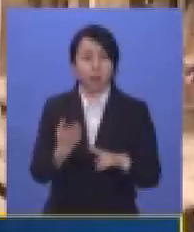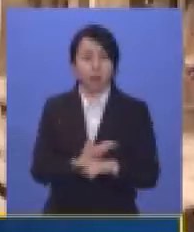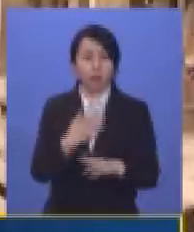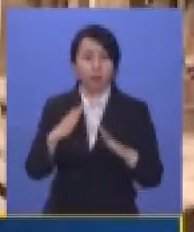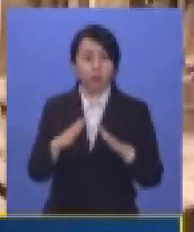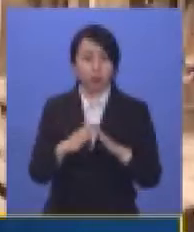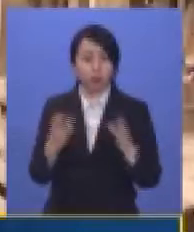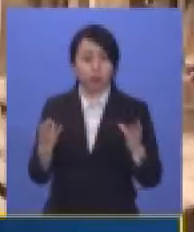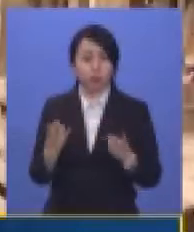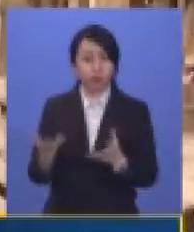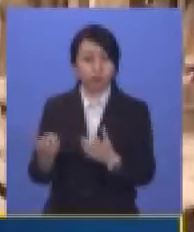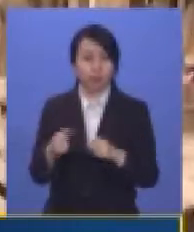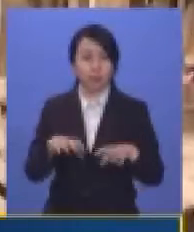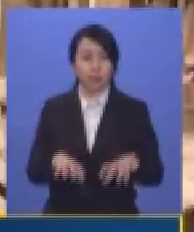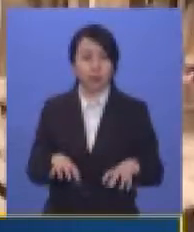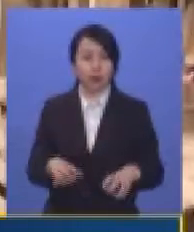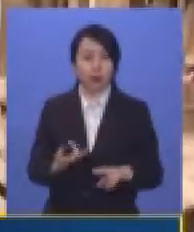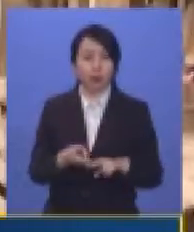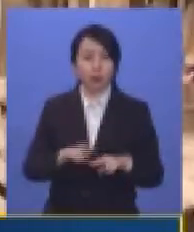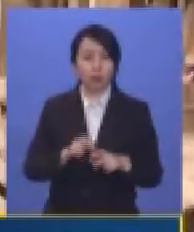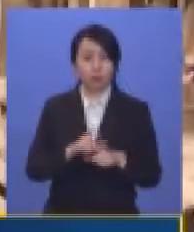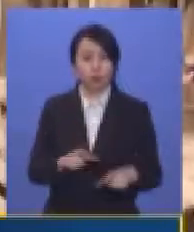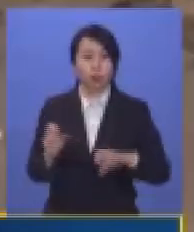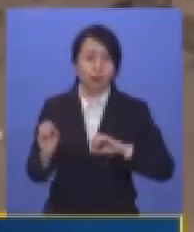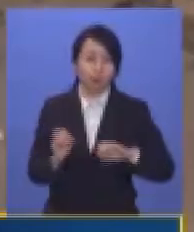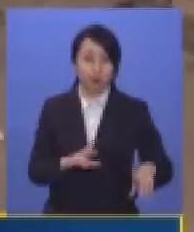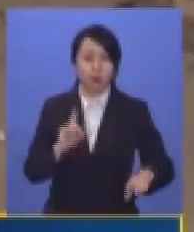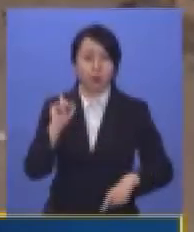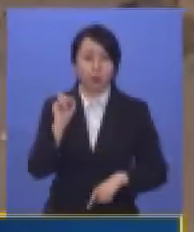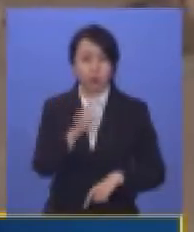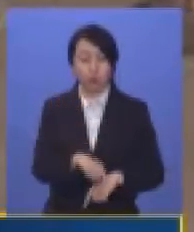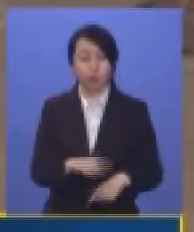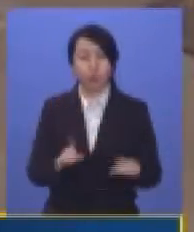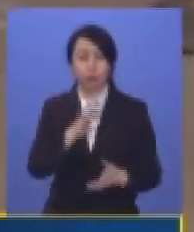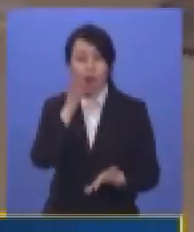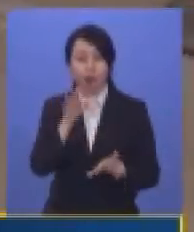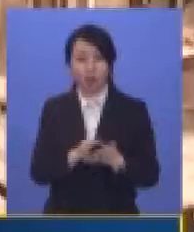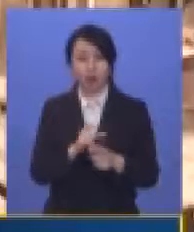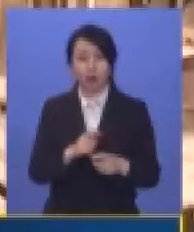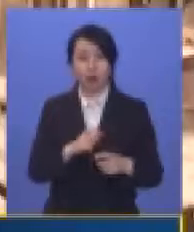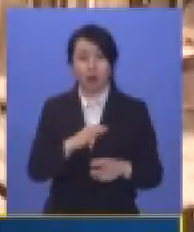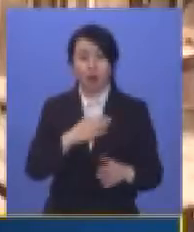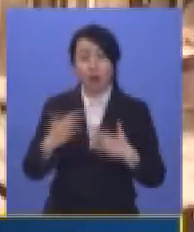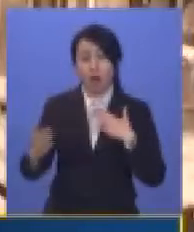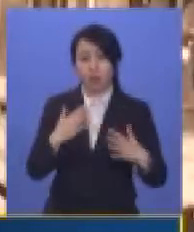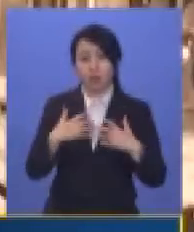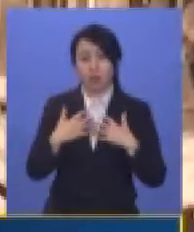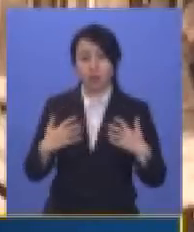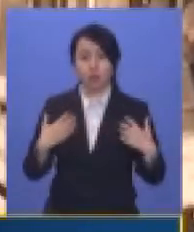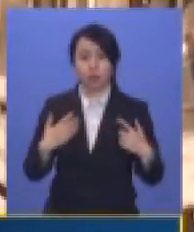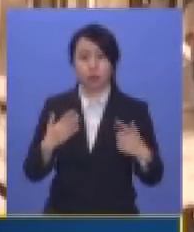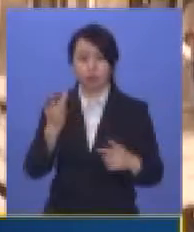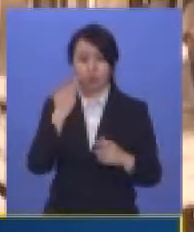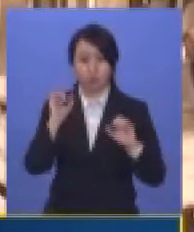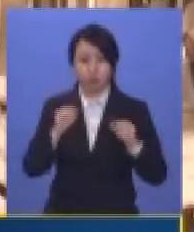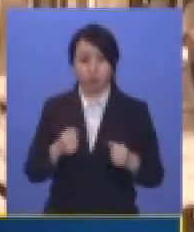уже пришлось забирать собак оттуда. Потому что люди бросают и уезжают. Чтобы люди ответственно относились к животным, чтобы, ну, не оставляли. Сюда можно